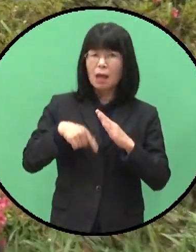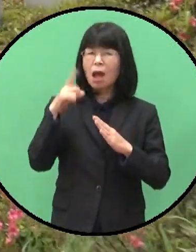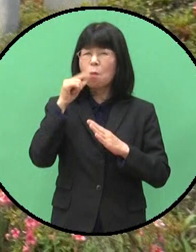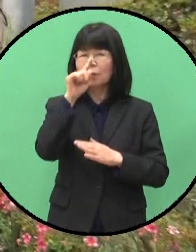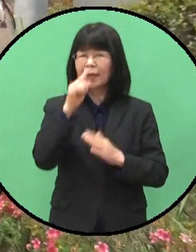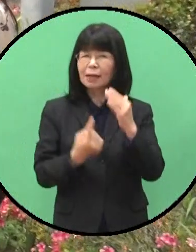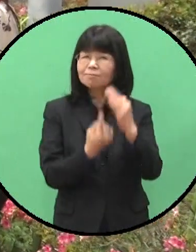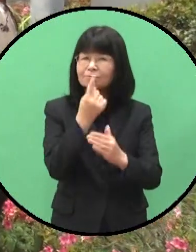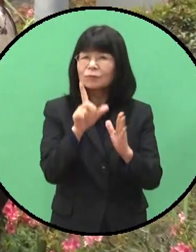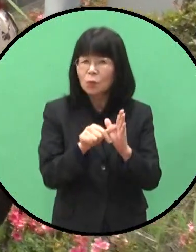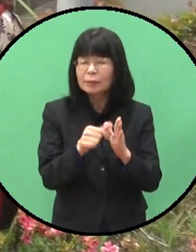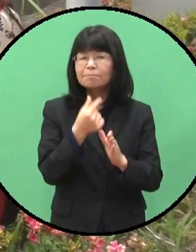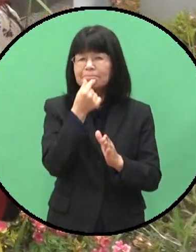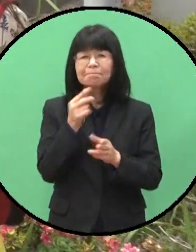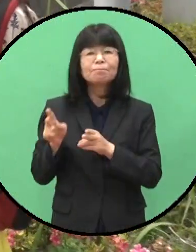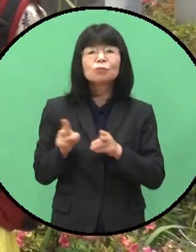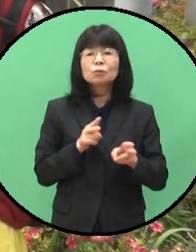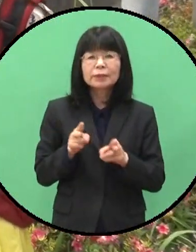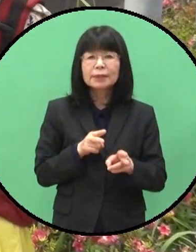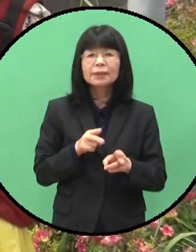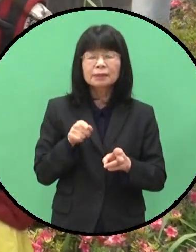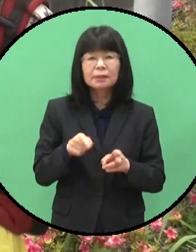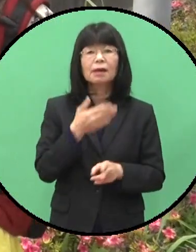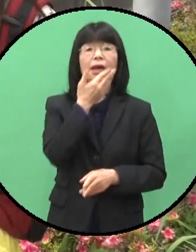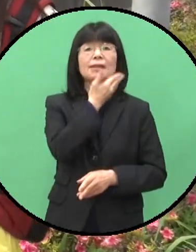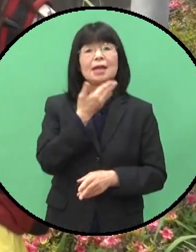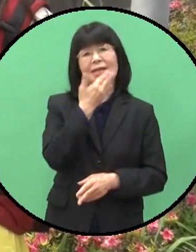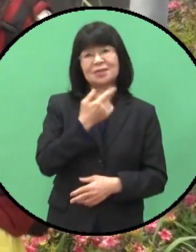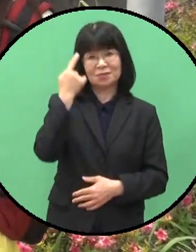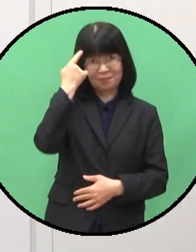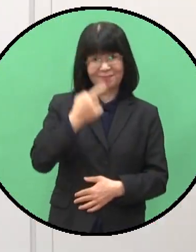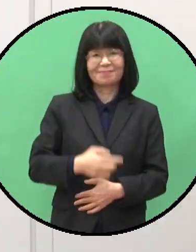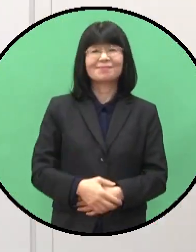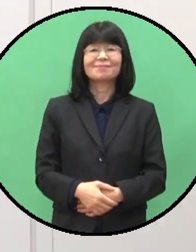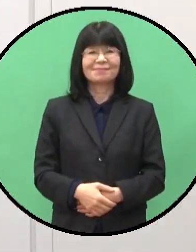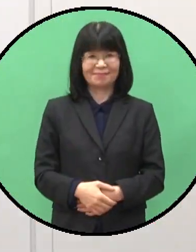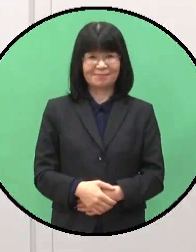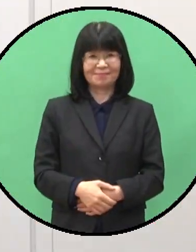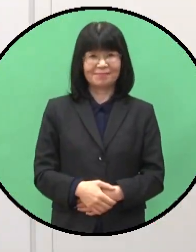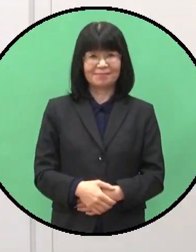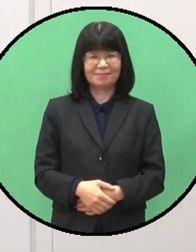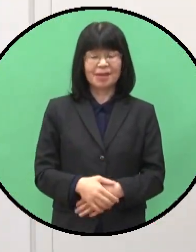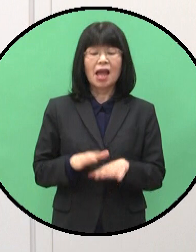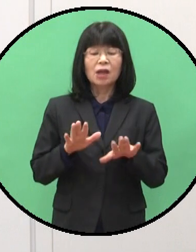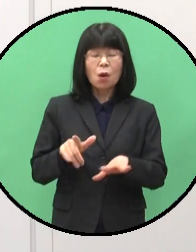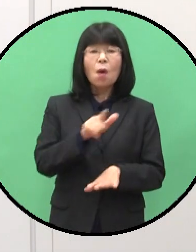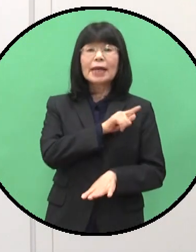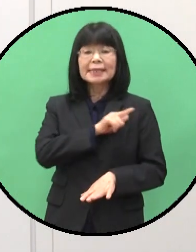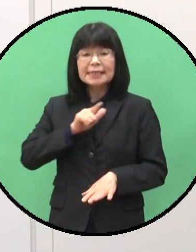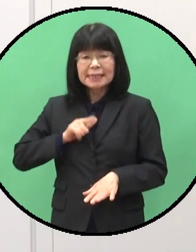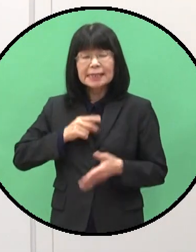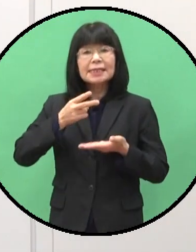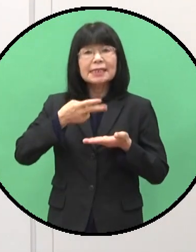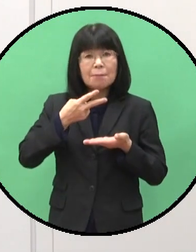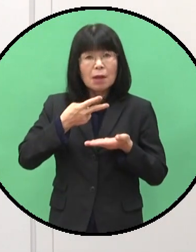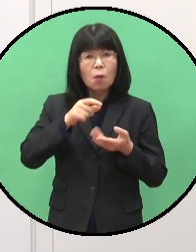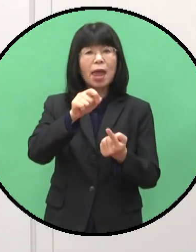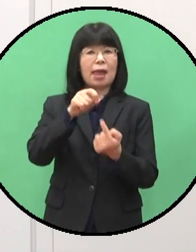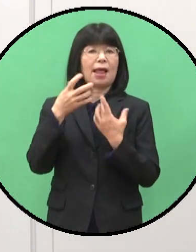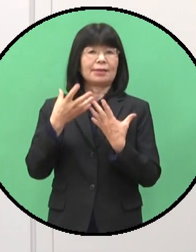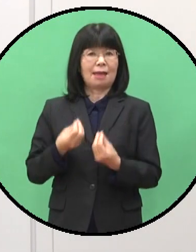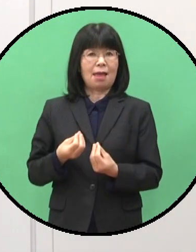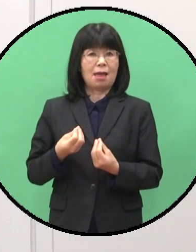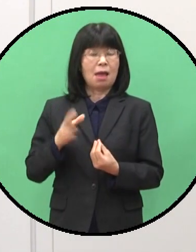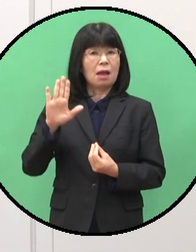もの時に備えるってことが非常に重要だと思います。今回1日分ひとまず入れてもらったんですけど、まあ、避難所